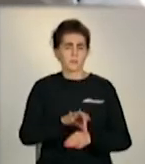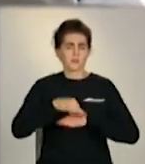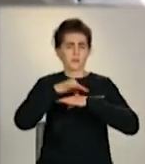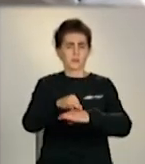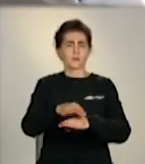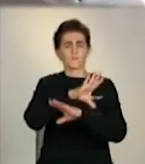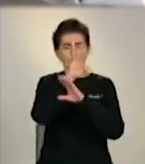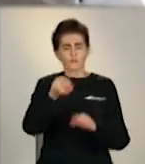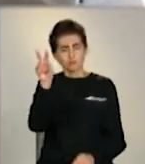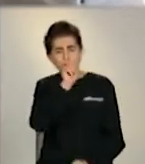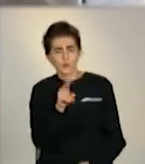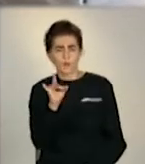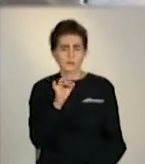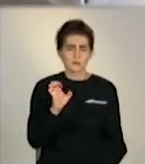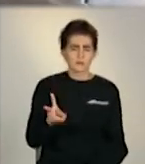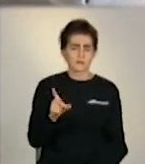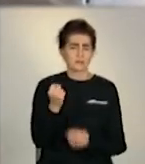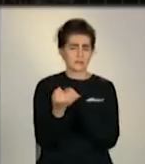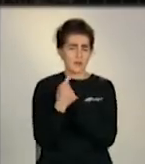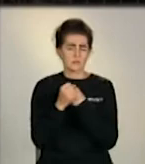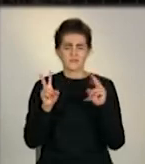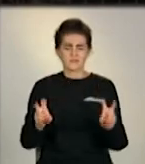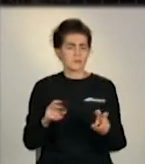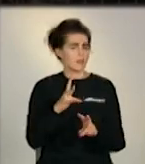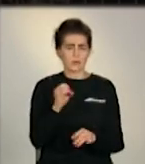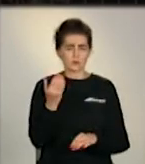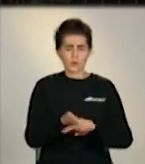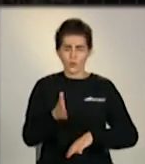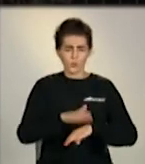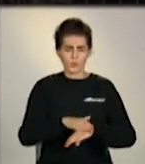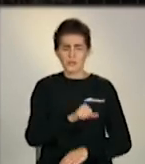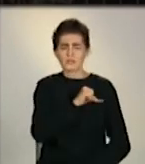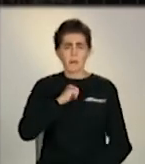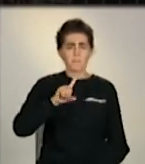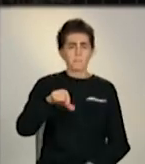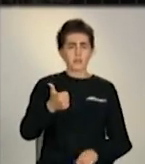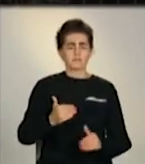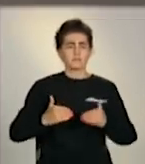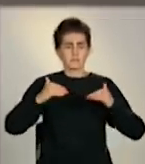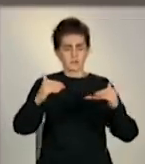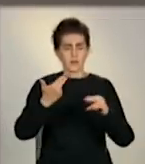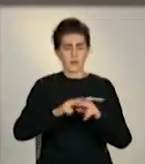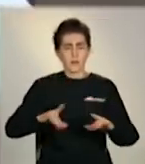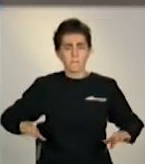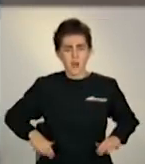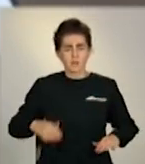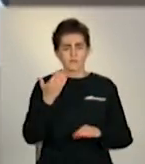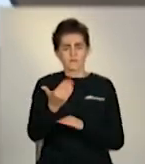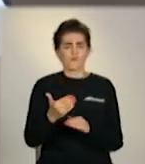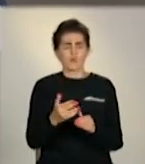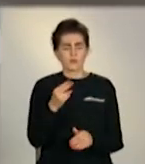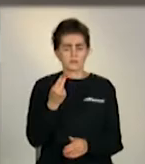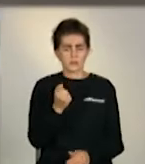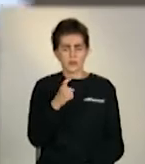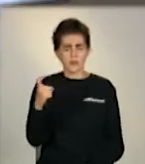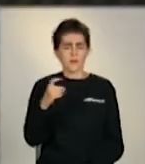оценки рисков. Поэтому для меня задание не сложное. Одним із перших пройшов оцінювання майстер товстолистового цеху